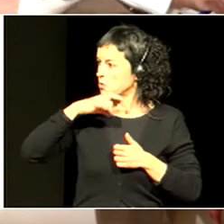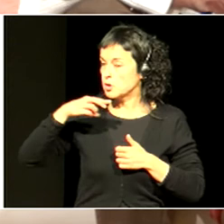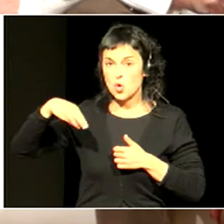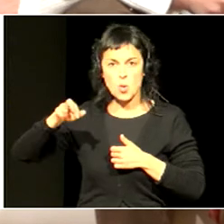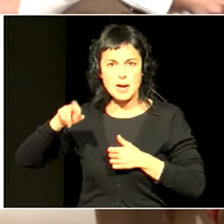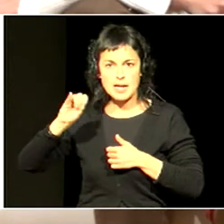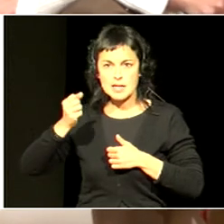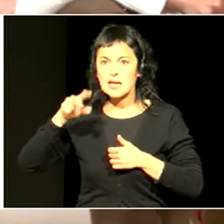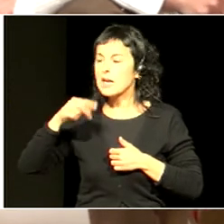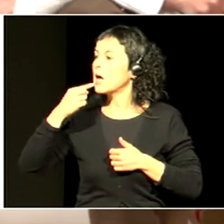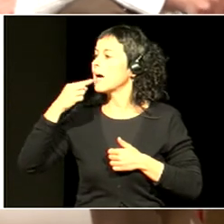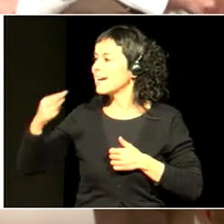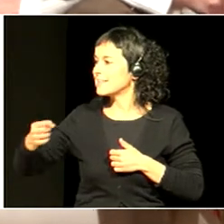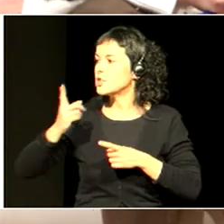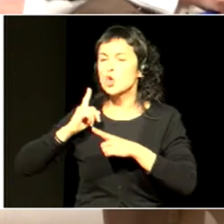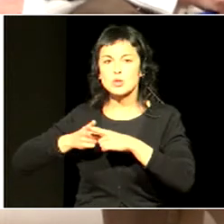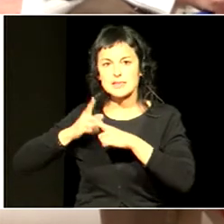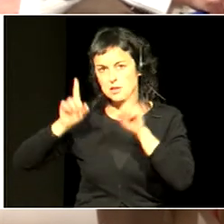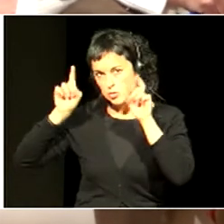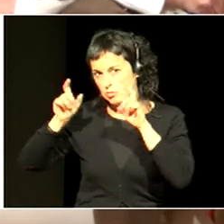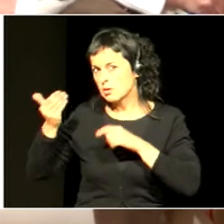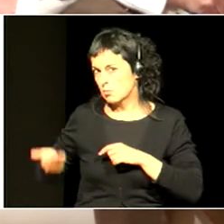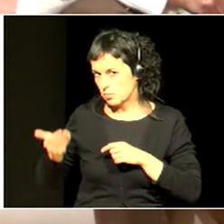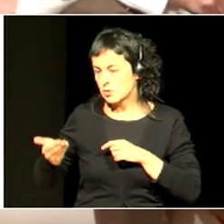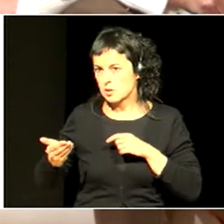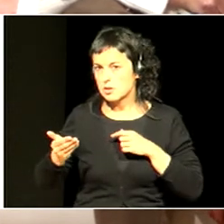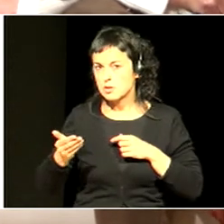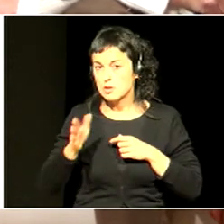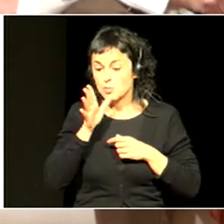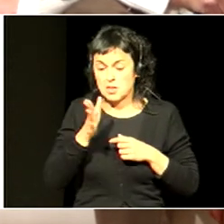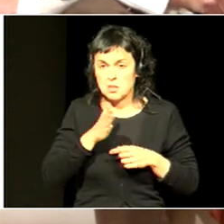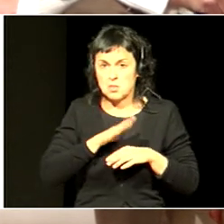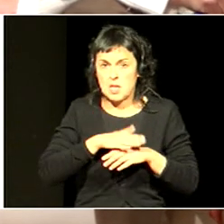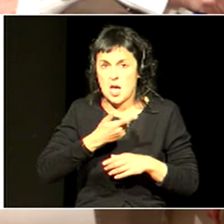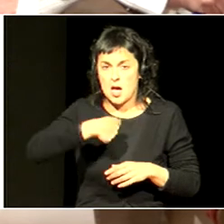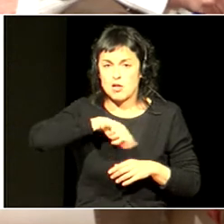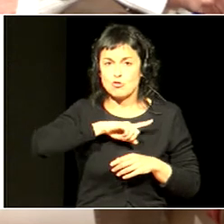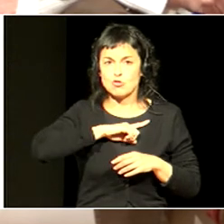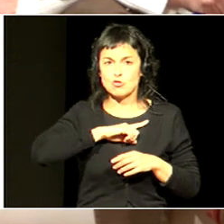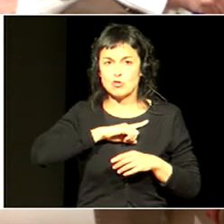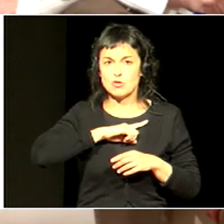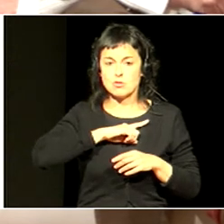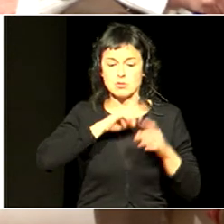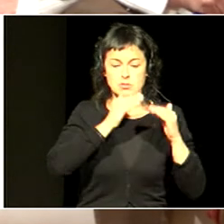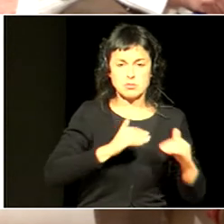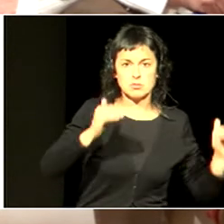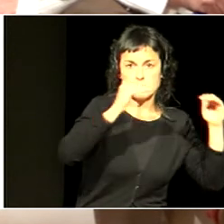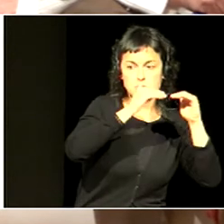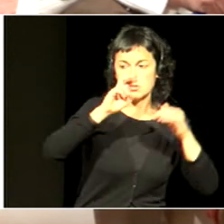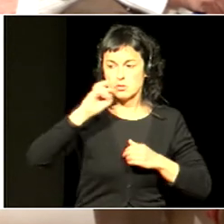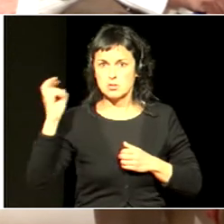ze garrantzitsua dan sexu hezkuntza, ezta? Ze gutzako be bardintasuna eta anistasuna oso ondo reflejatzen